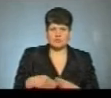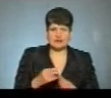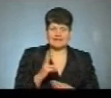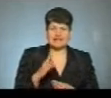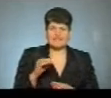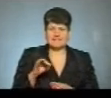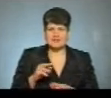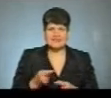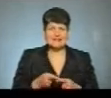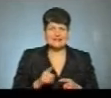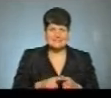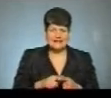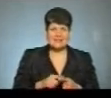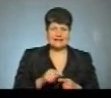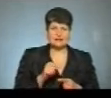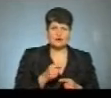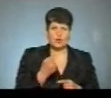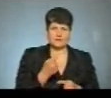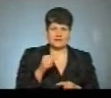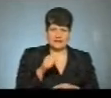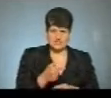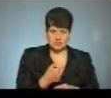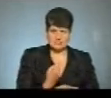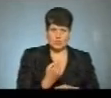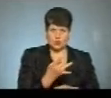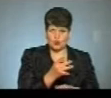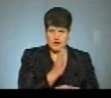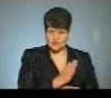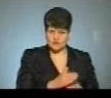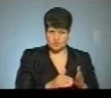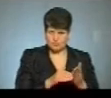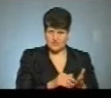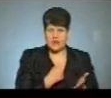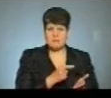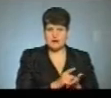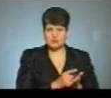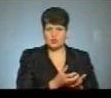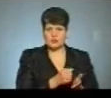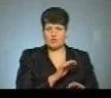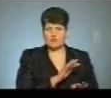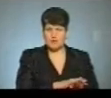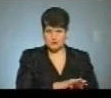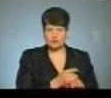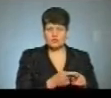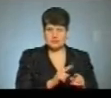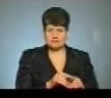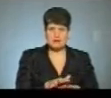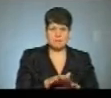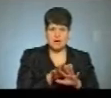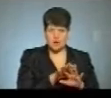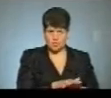то я зрозуміла, ця тисяча – це одноразова допомога. Я пенсію отримую в банку, то це буде